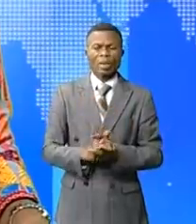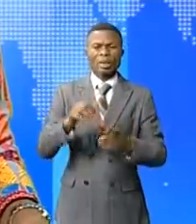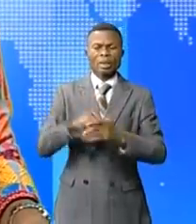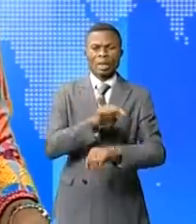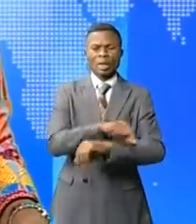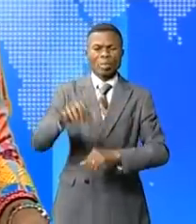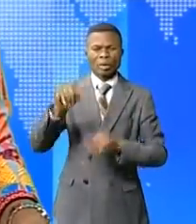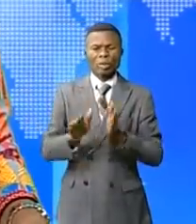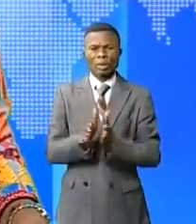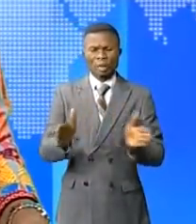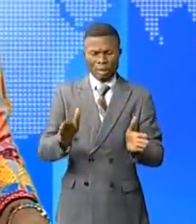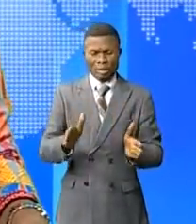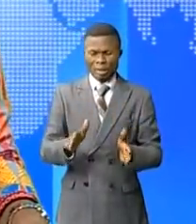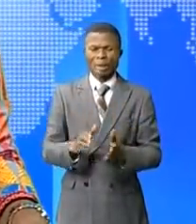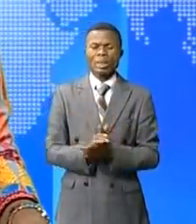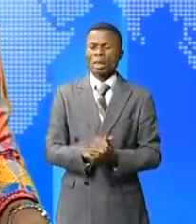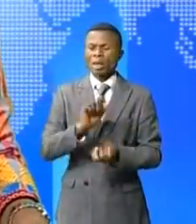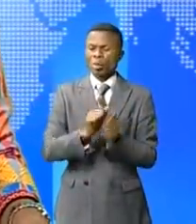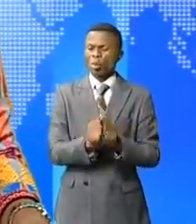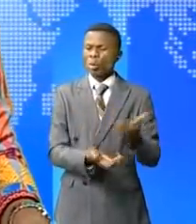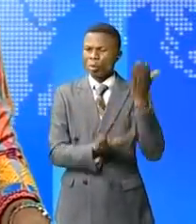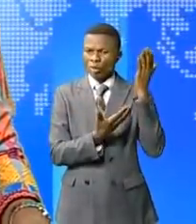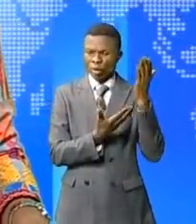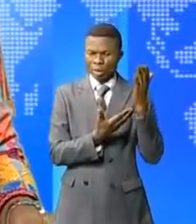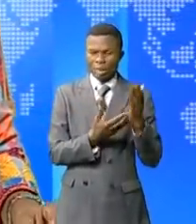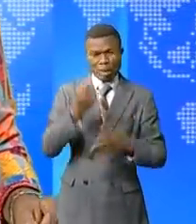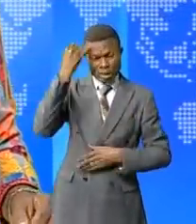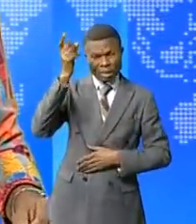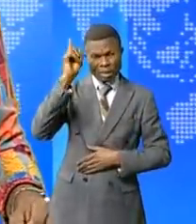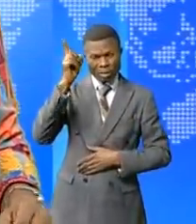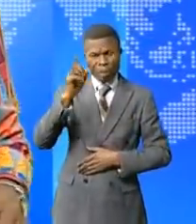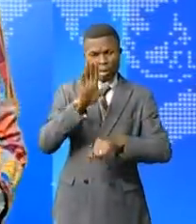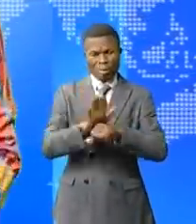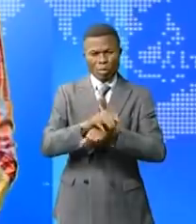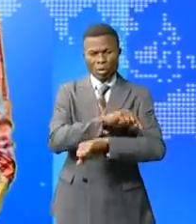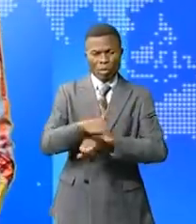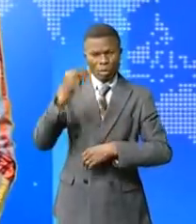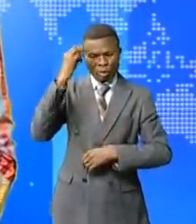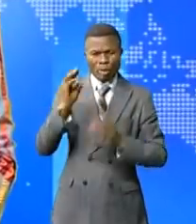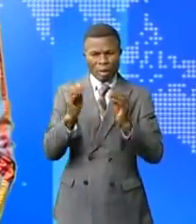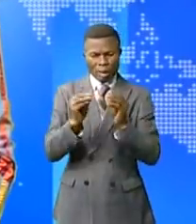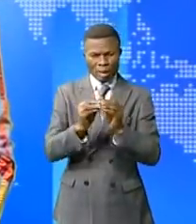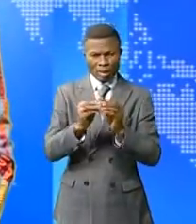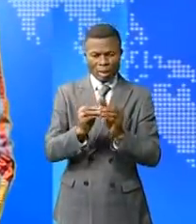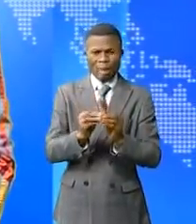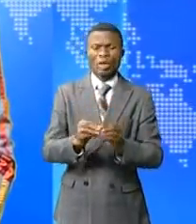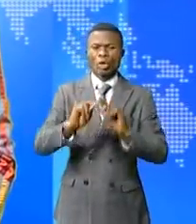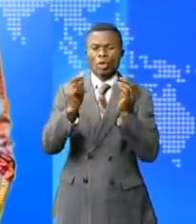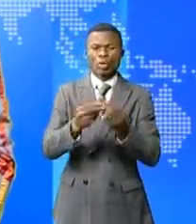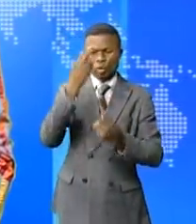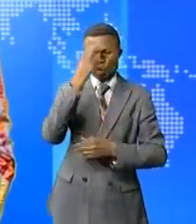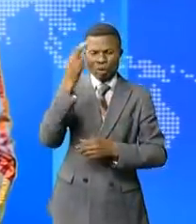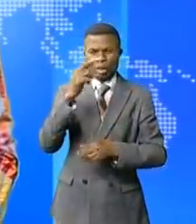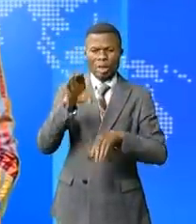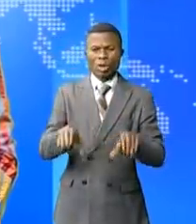intersécrétariat ministériel est une nécessité. Le point focal des différents ministères était en réunion à Caritas Congo sur ce